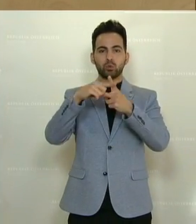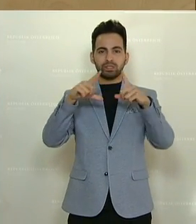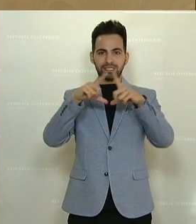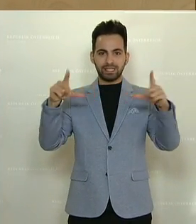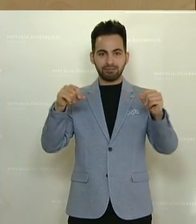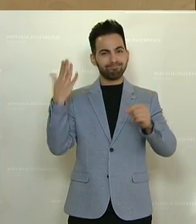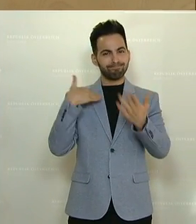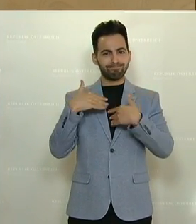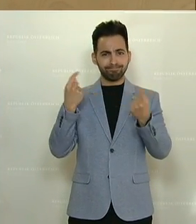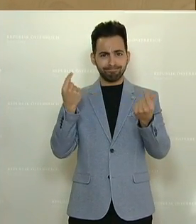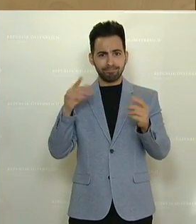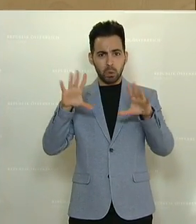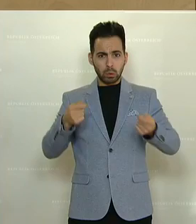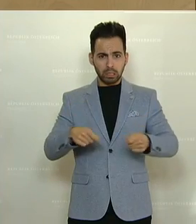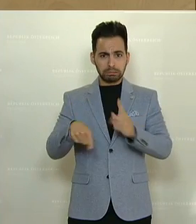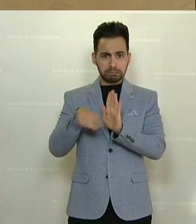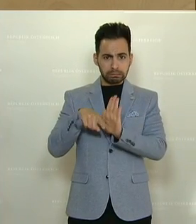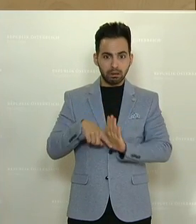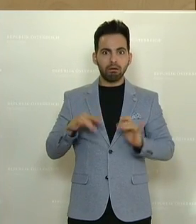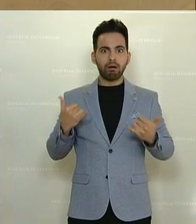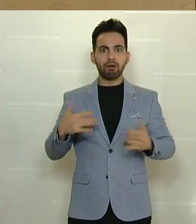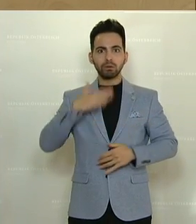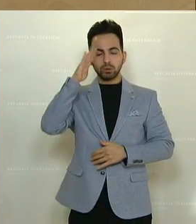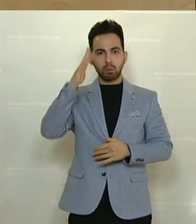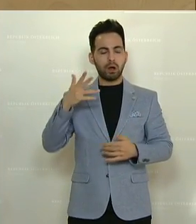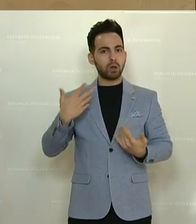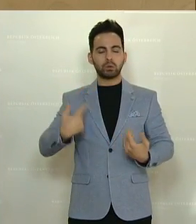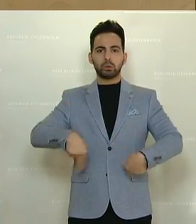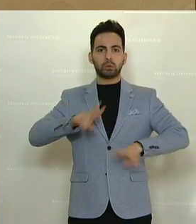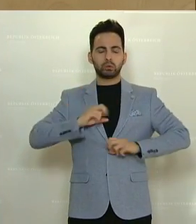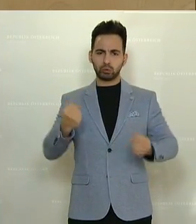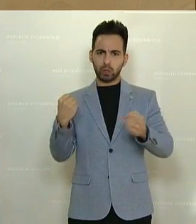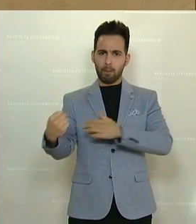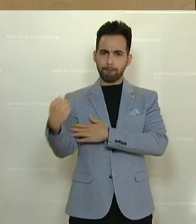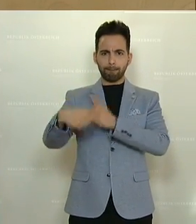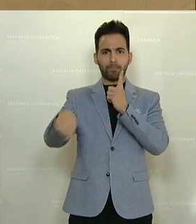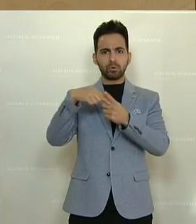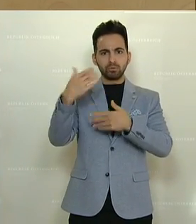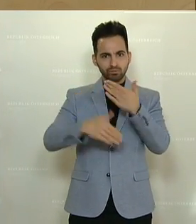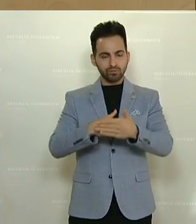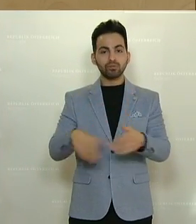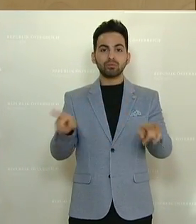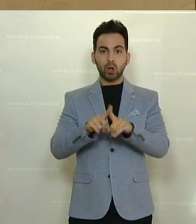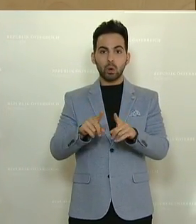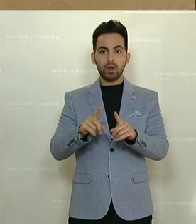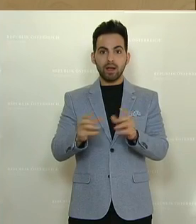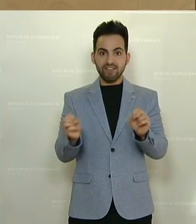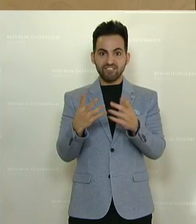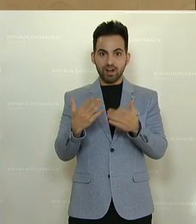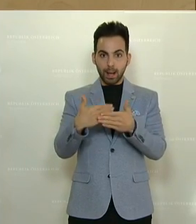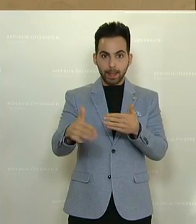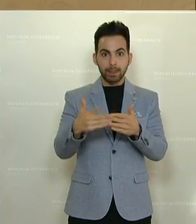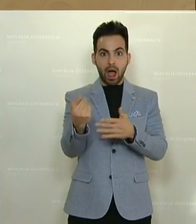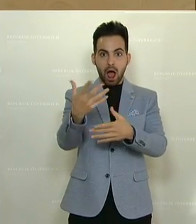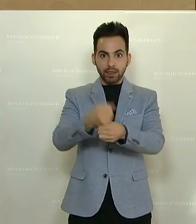Einbußen durch ein großartiges Comeback im Sommer mit einem starken Plus kompensiert werden, sogar mit nachhaltigen Effekten,